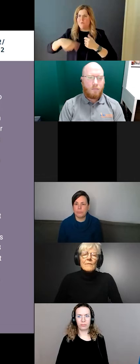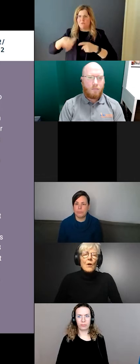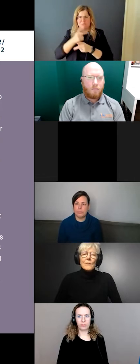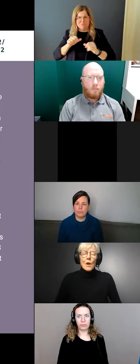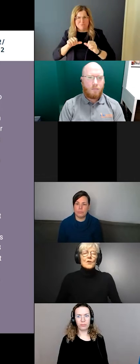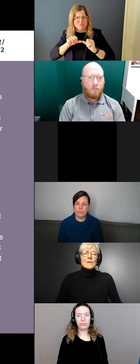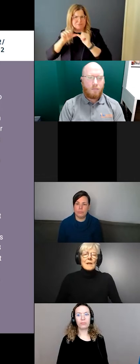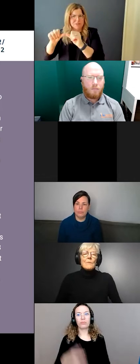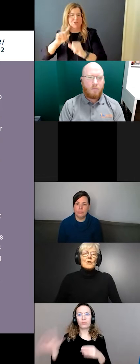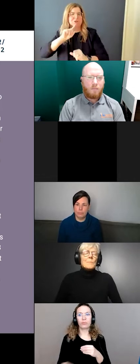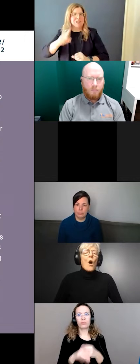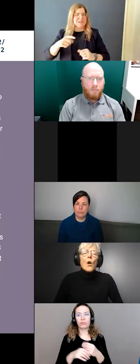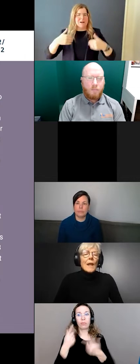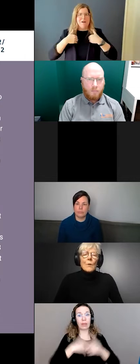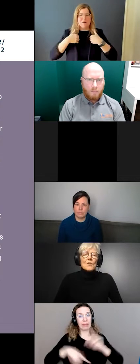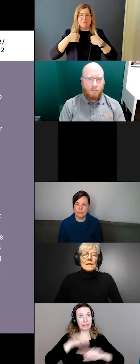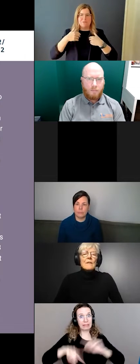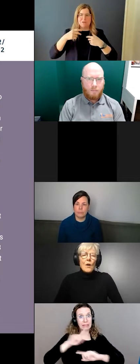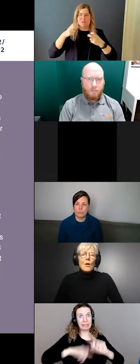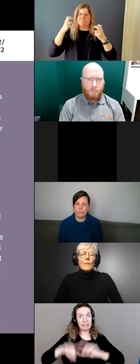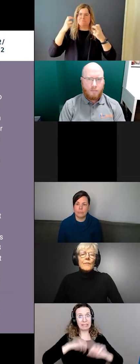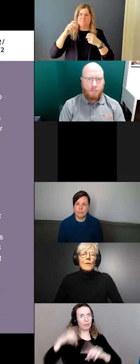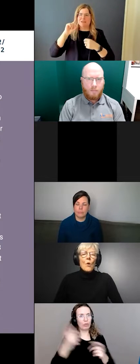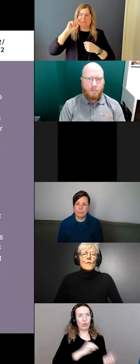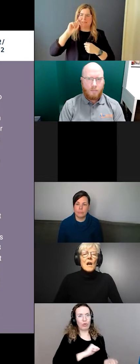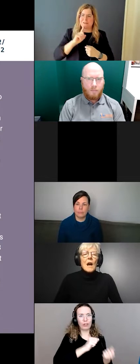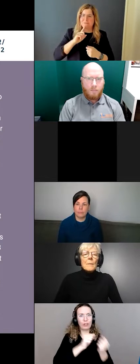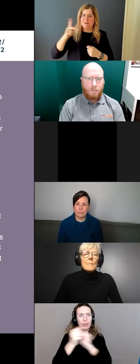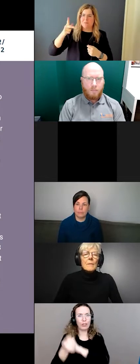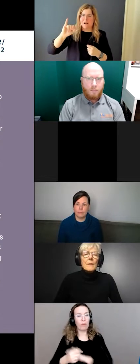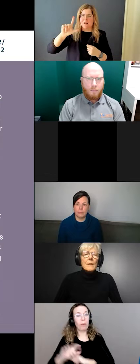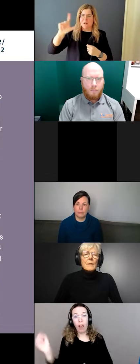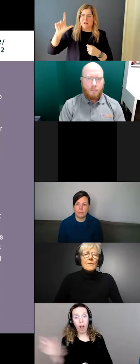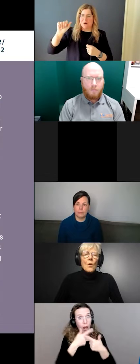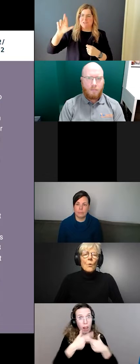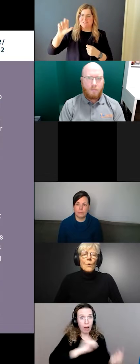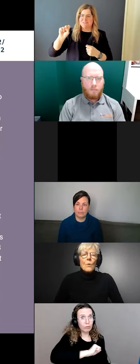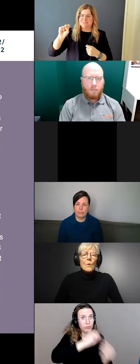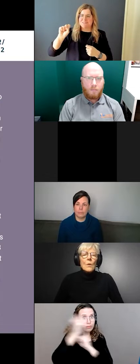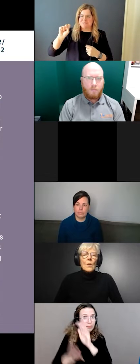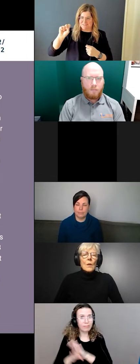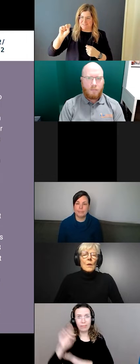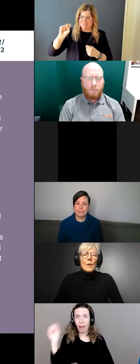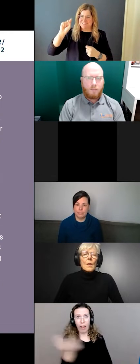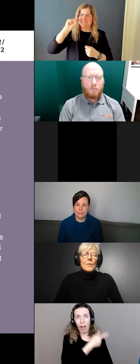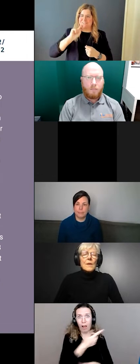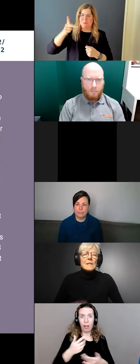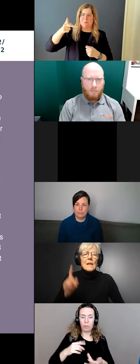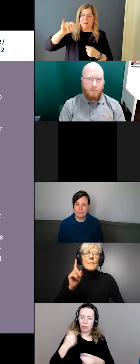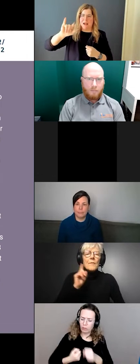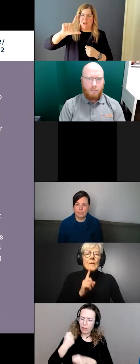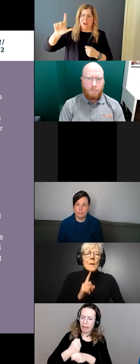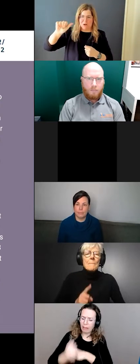Oui, j'aimerais rajouter, oui, la langue des signes, ils sont en évolution, mais toutes les langues sont en